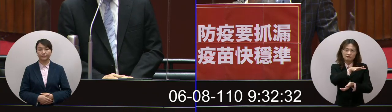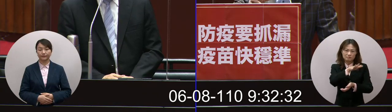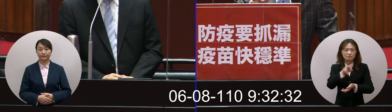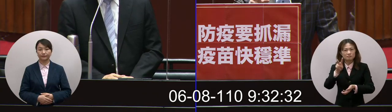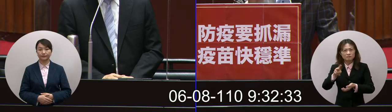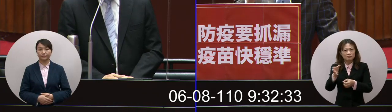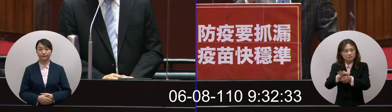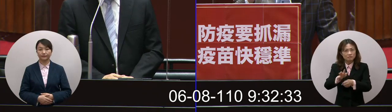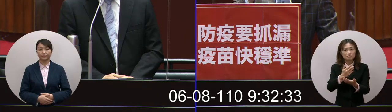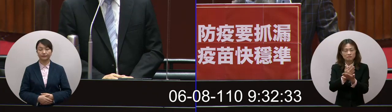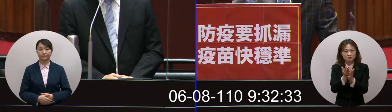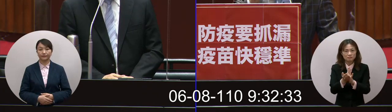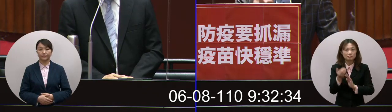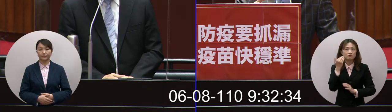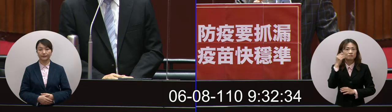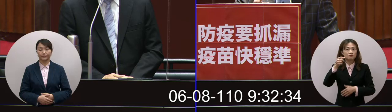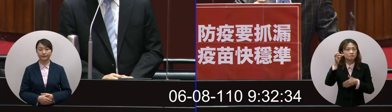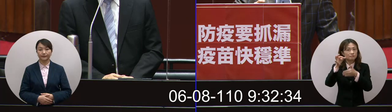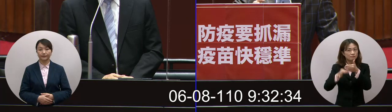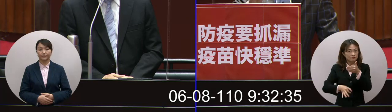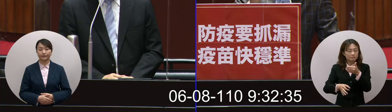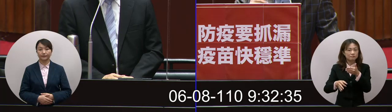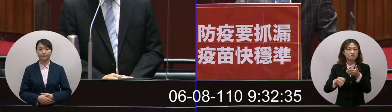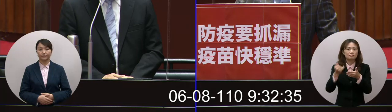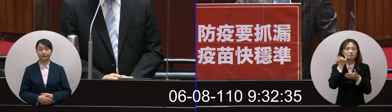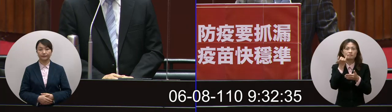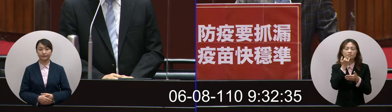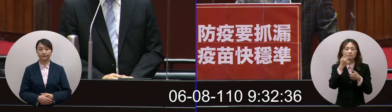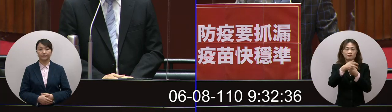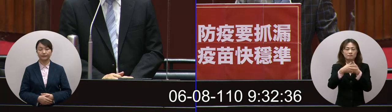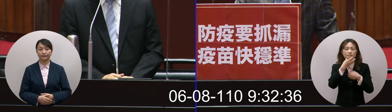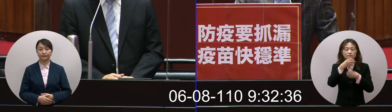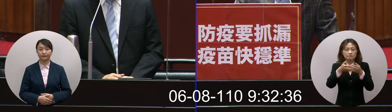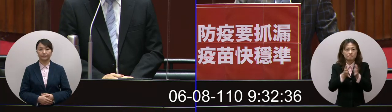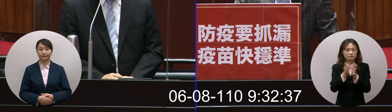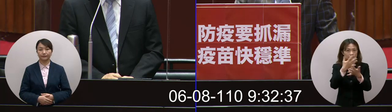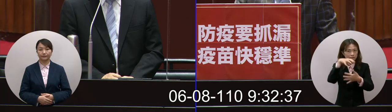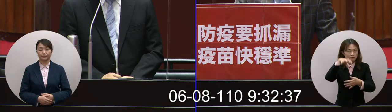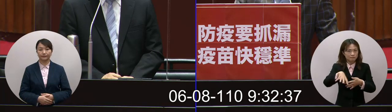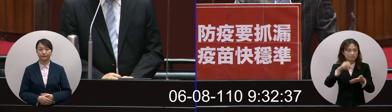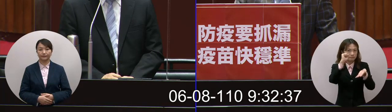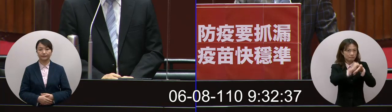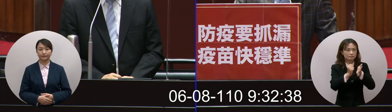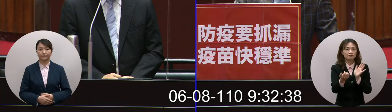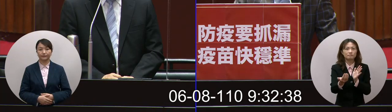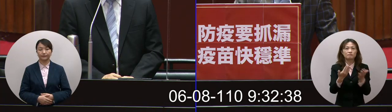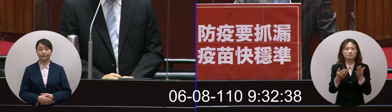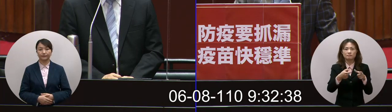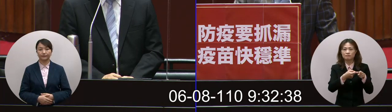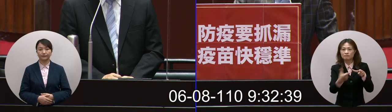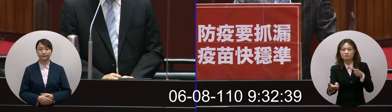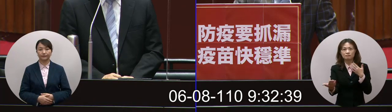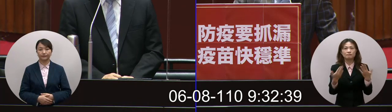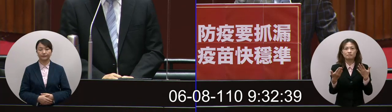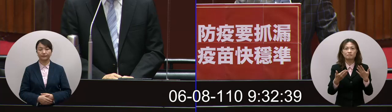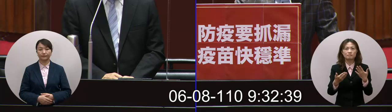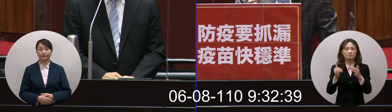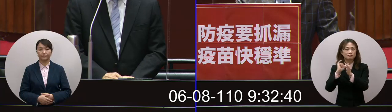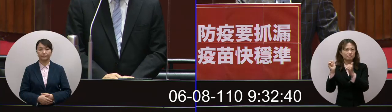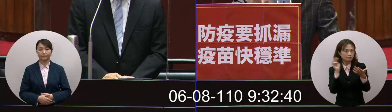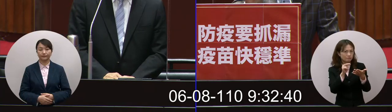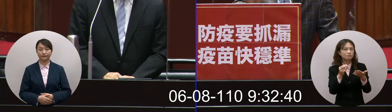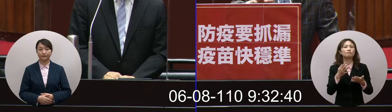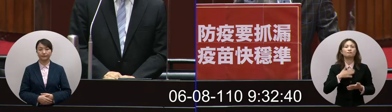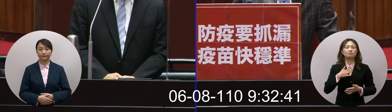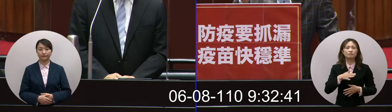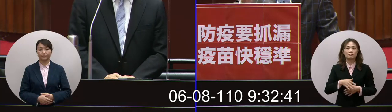这个设施如果会当伫卫福部的网站，或者是 CDC 指挥中心的网站来公开，让民众知影，伊有一个健康